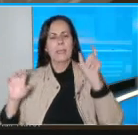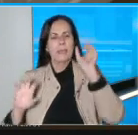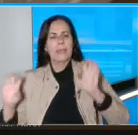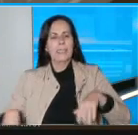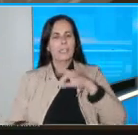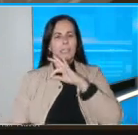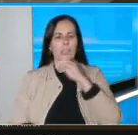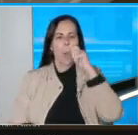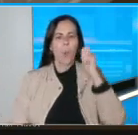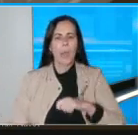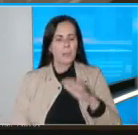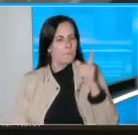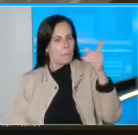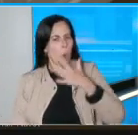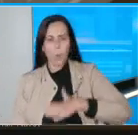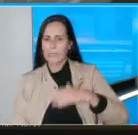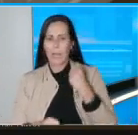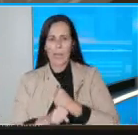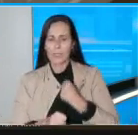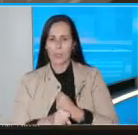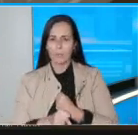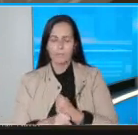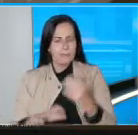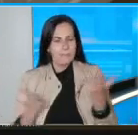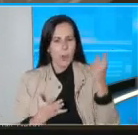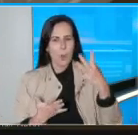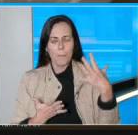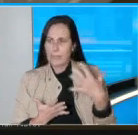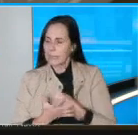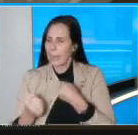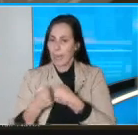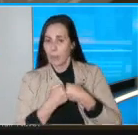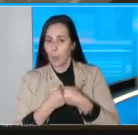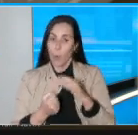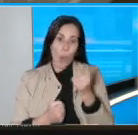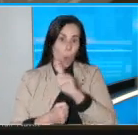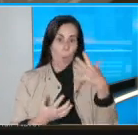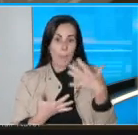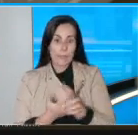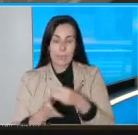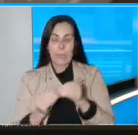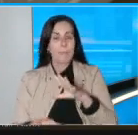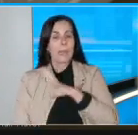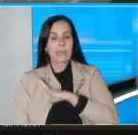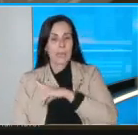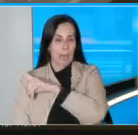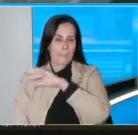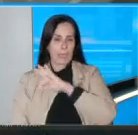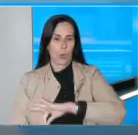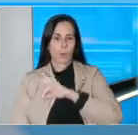האיש ומה הוא בדיוק מנסה להשיג, ואיך הוא מצליח להתמודד או לא להתמודד עם האיום הזה מהשכנה